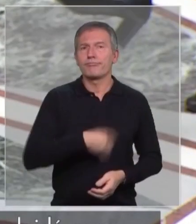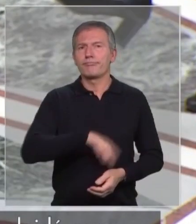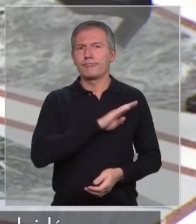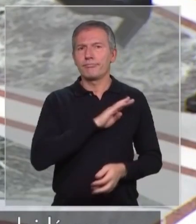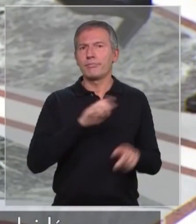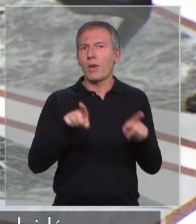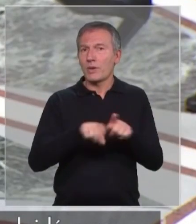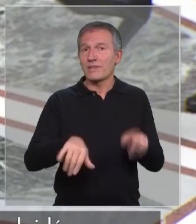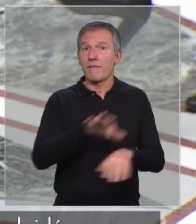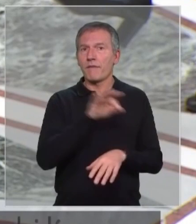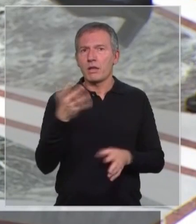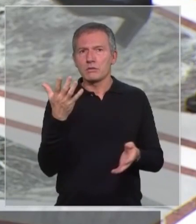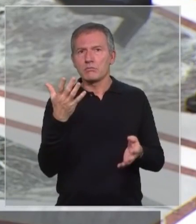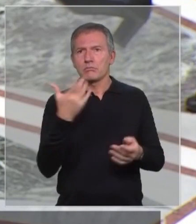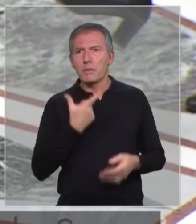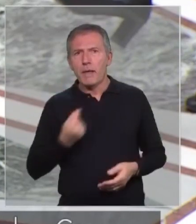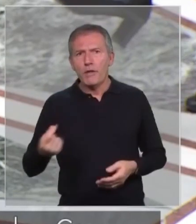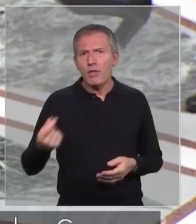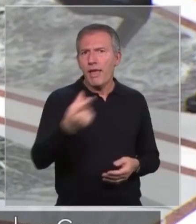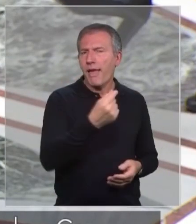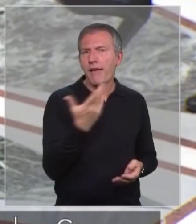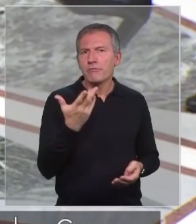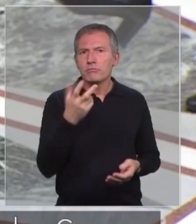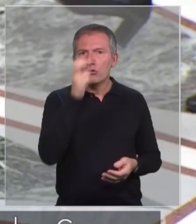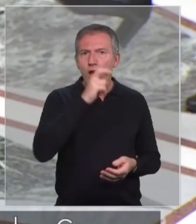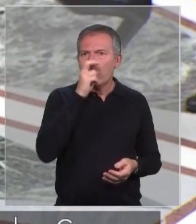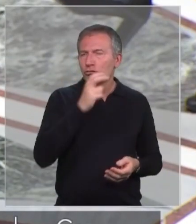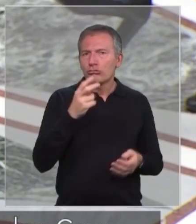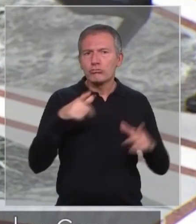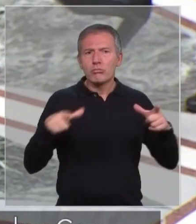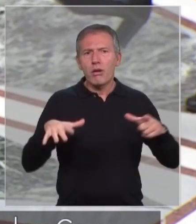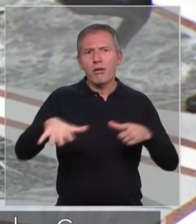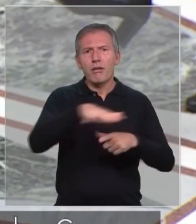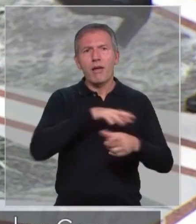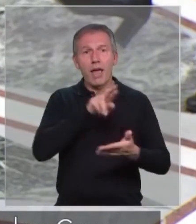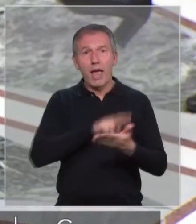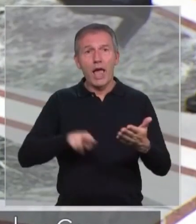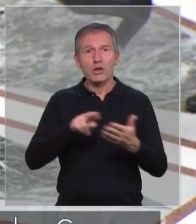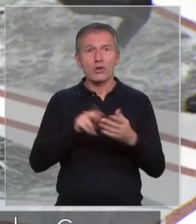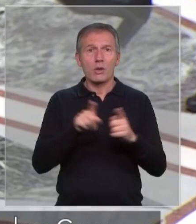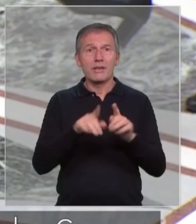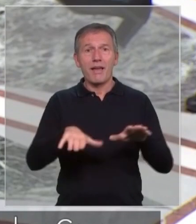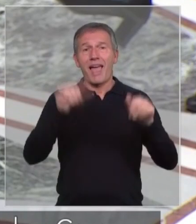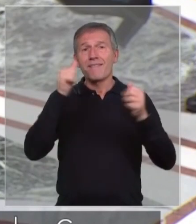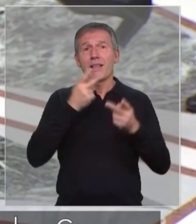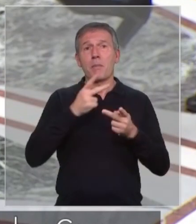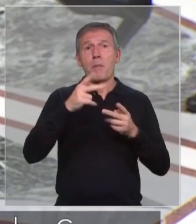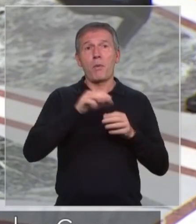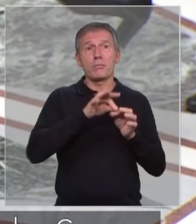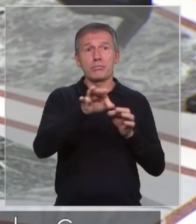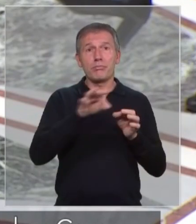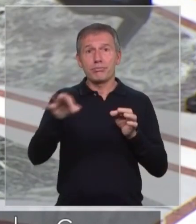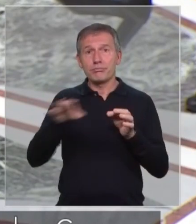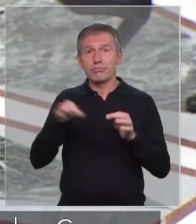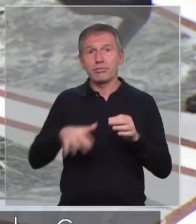également que nous cherchons avec nos partenaires dans la région et au-delà un chemin qui évite un embrasement régional et